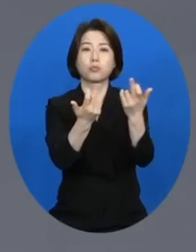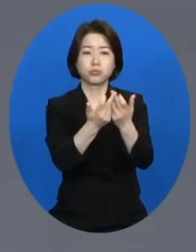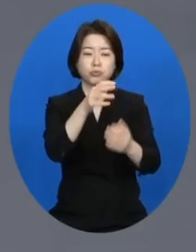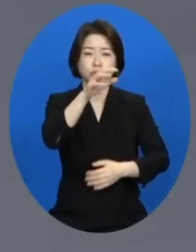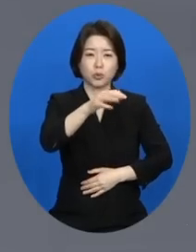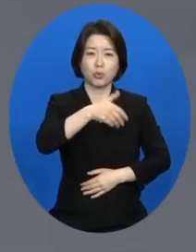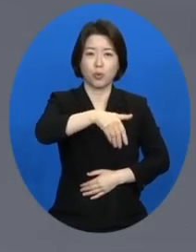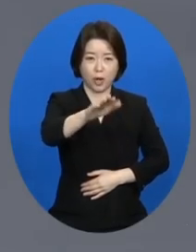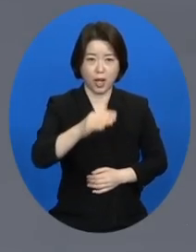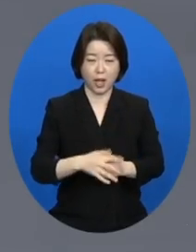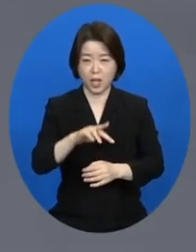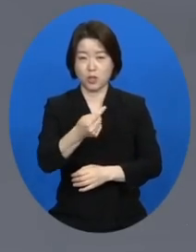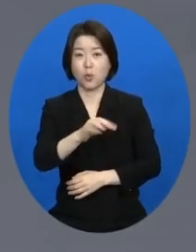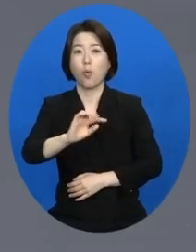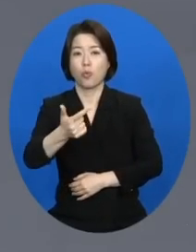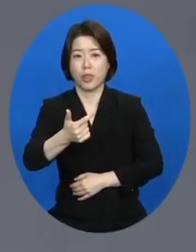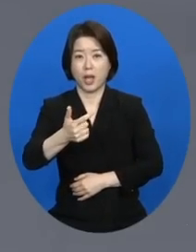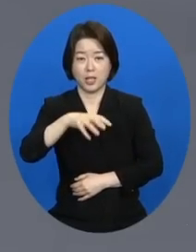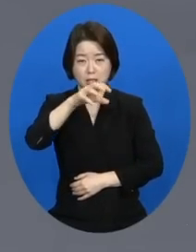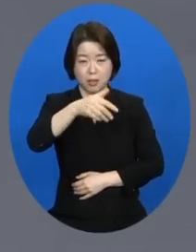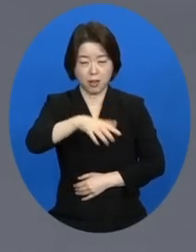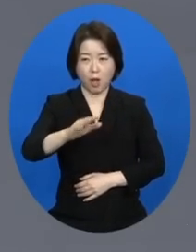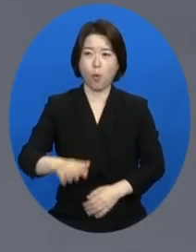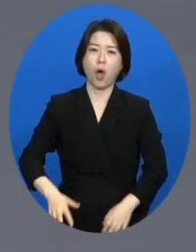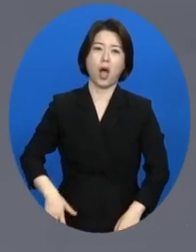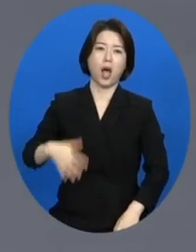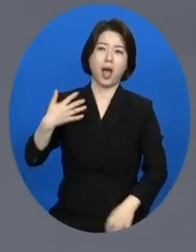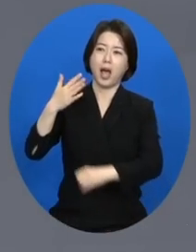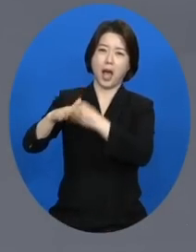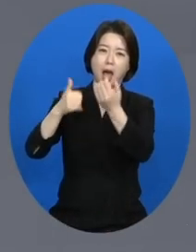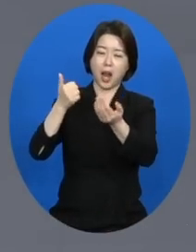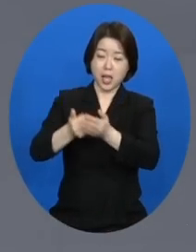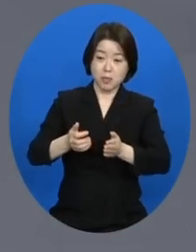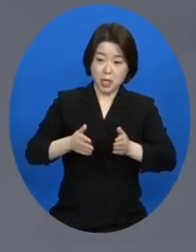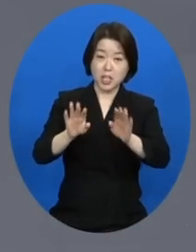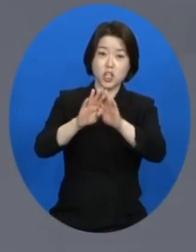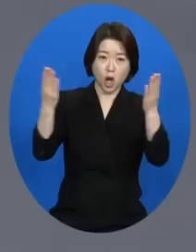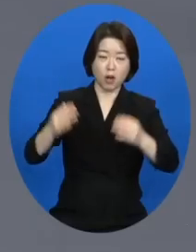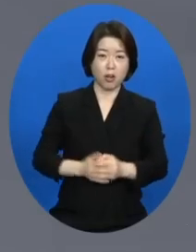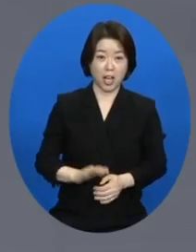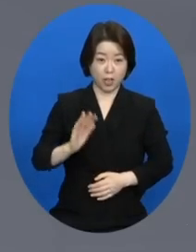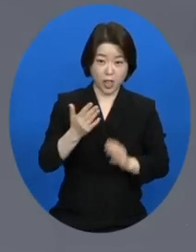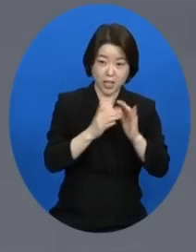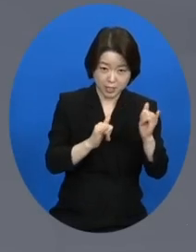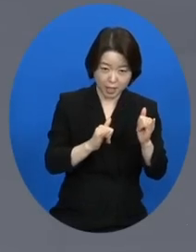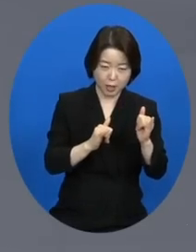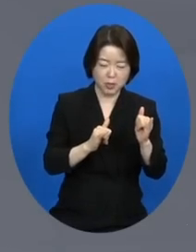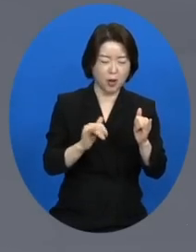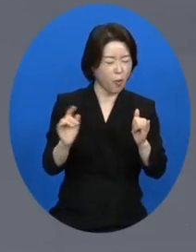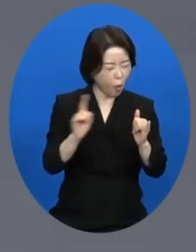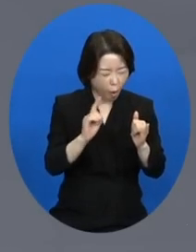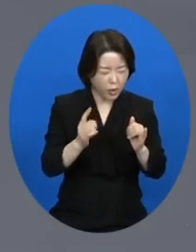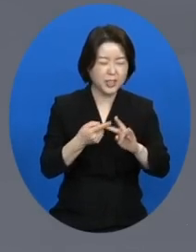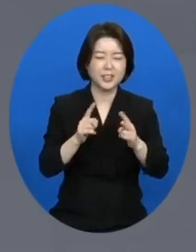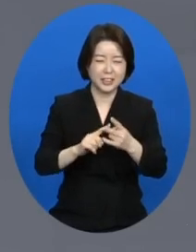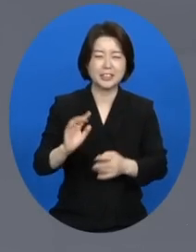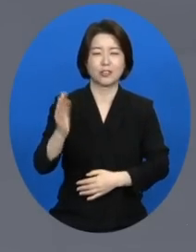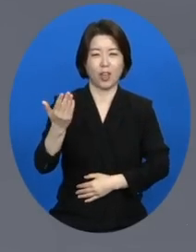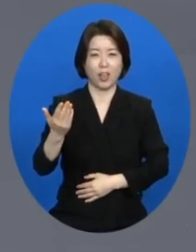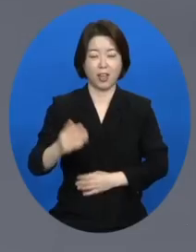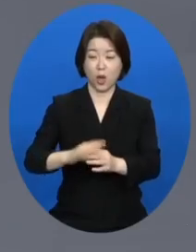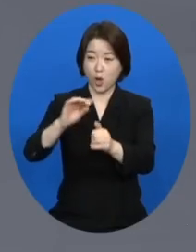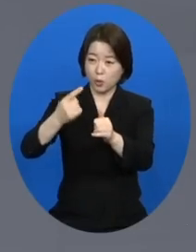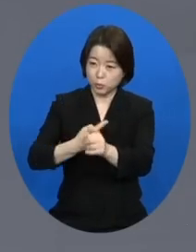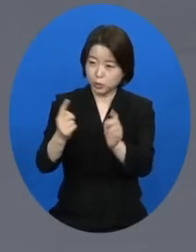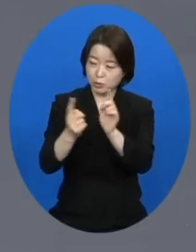됩니다. 하나님께서 길을 여시려면 이렇게까지도 길을 열어주시는 거예요. 될 사람은 뭐예요? 된다. 정말 우연히 만난 어떤